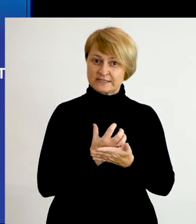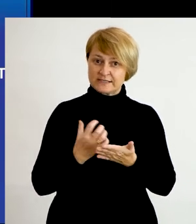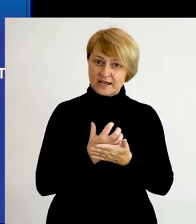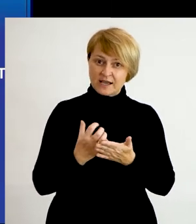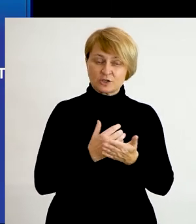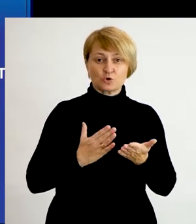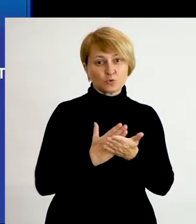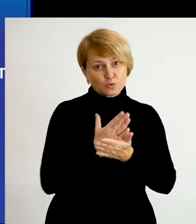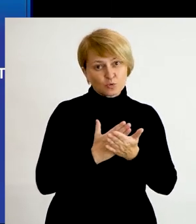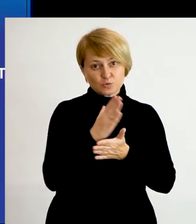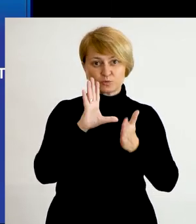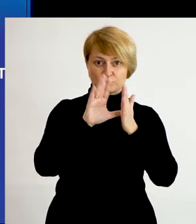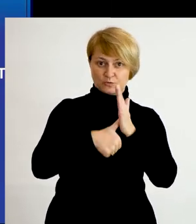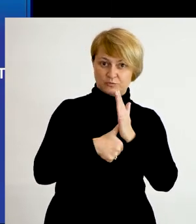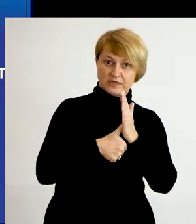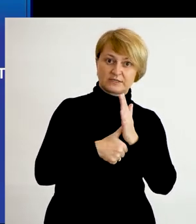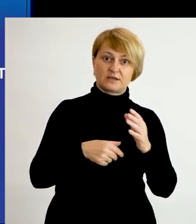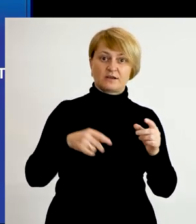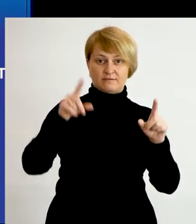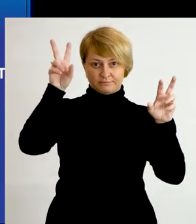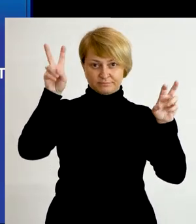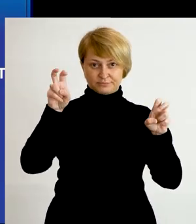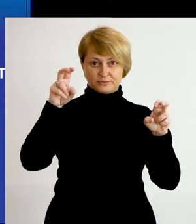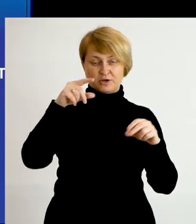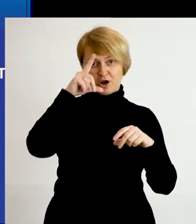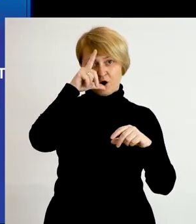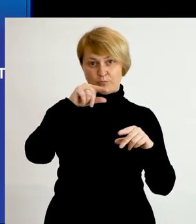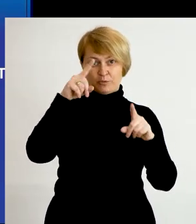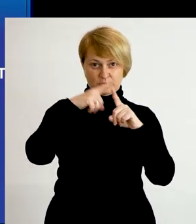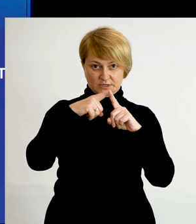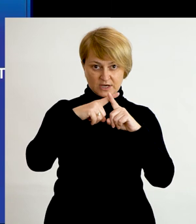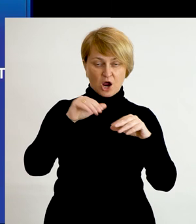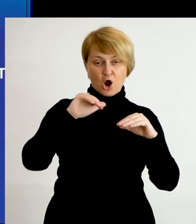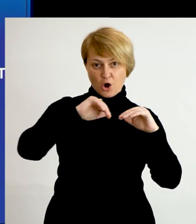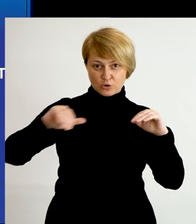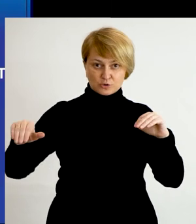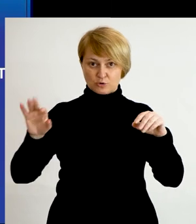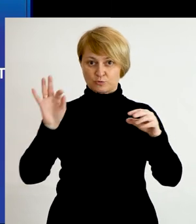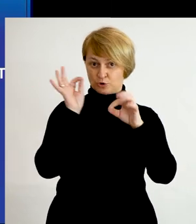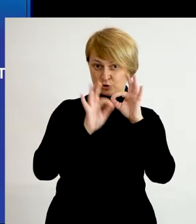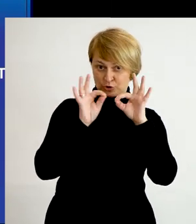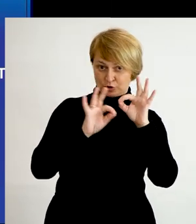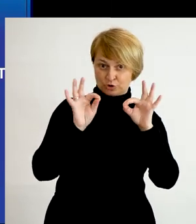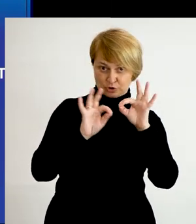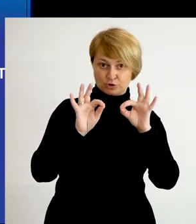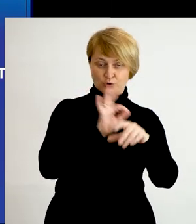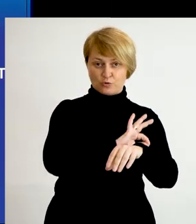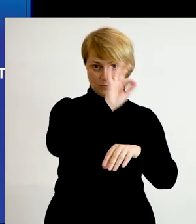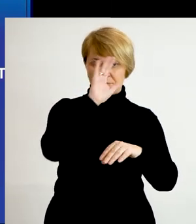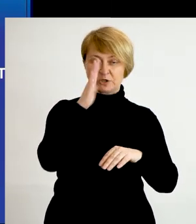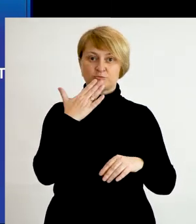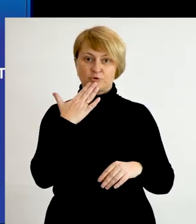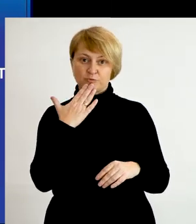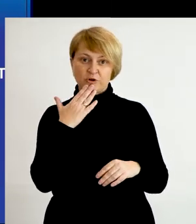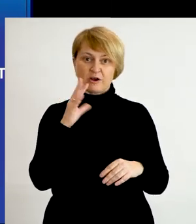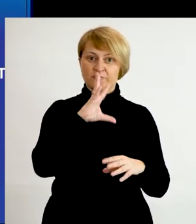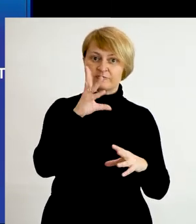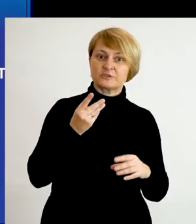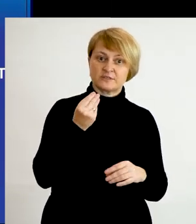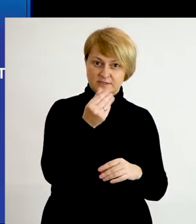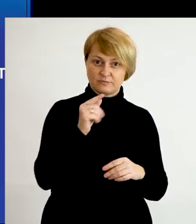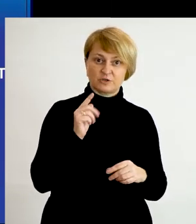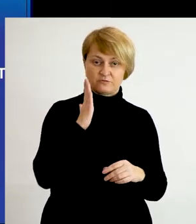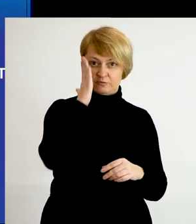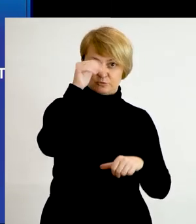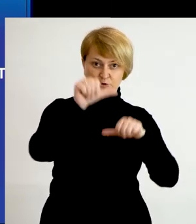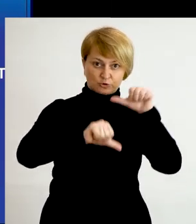miejskich. To jest projekt Opole Plus. Osobno jeszcze będziemy o szczegółach tego projektu mówić. Szacujemy, że wszystkie pieniądze wydamy